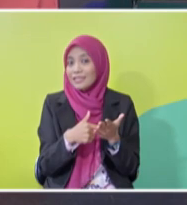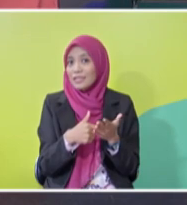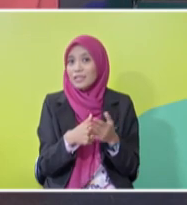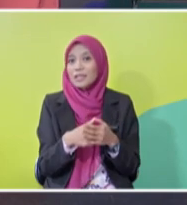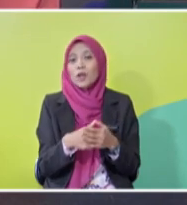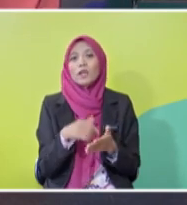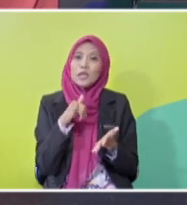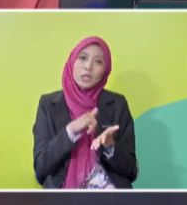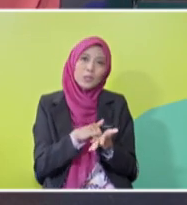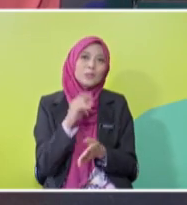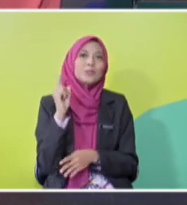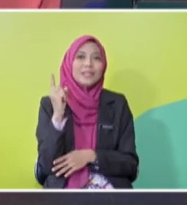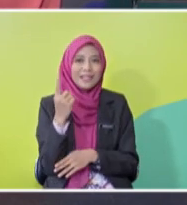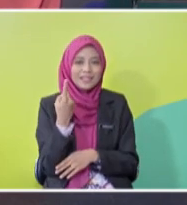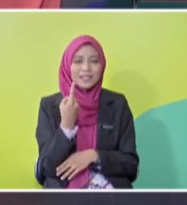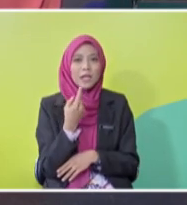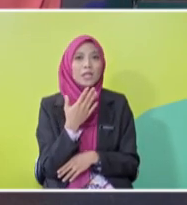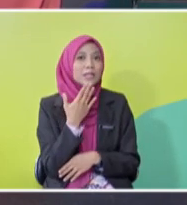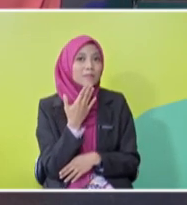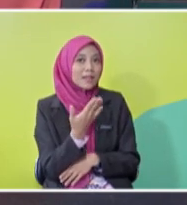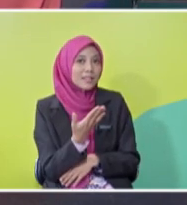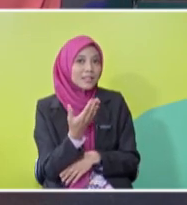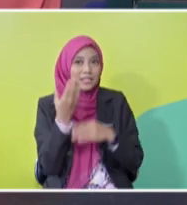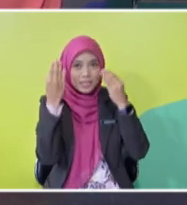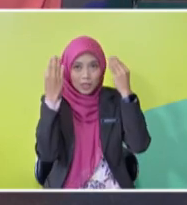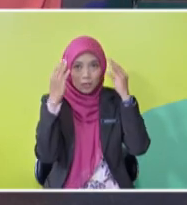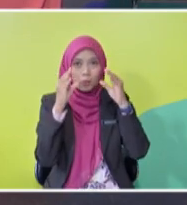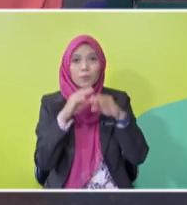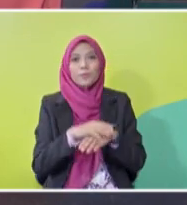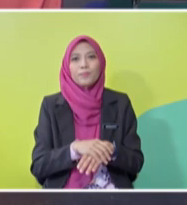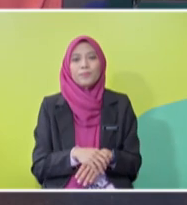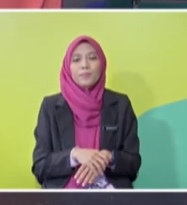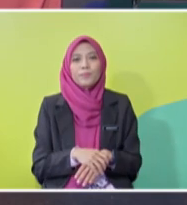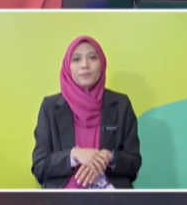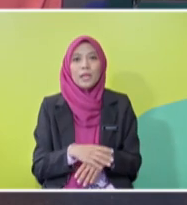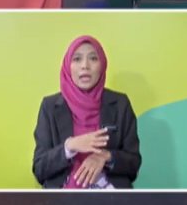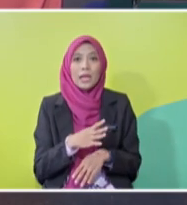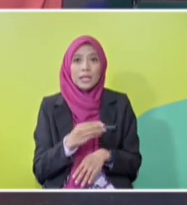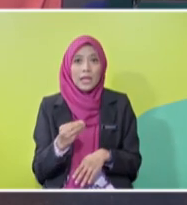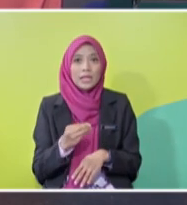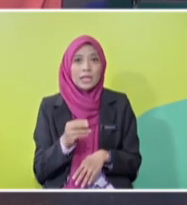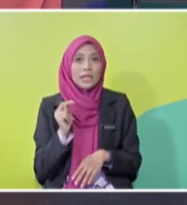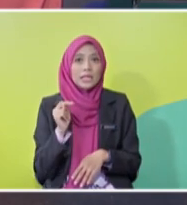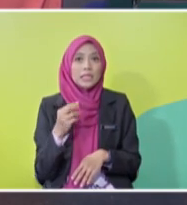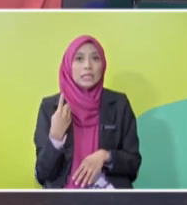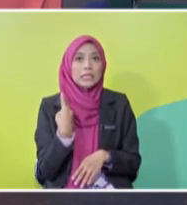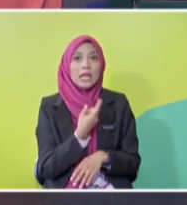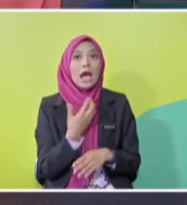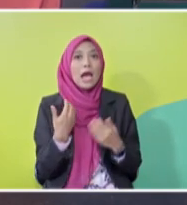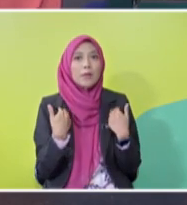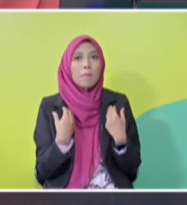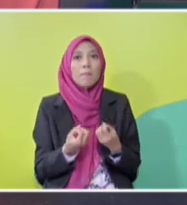itu saja Baik terima kasih untuk penerangannya dan sebenarnya kecap lagi kita akan buat berbagai activity betul